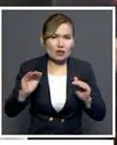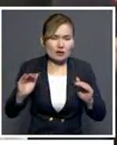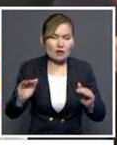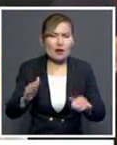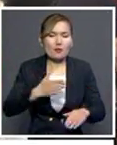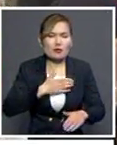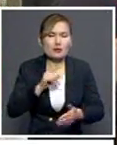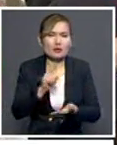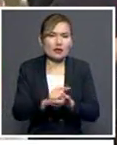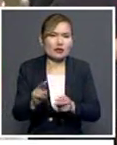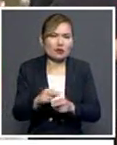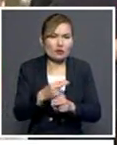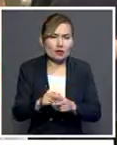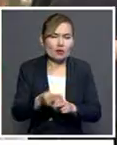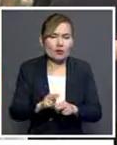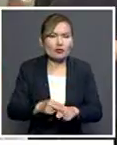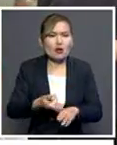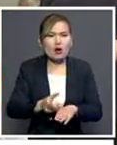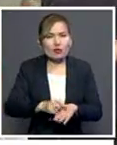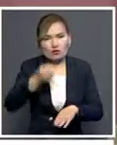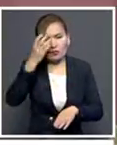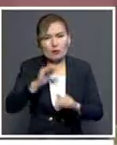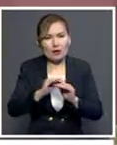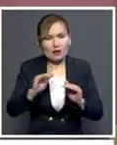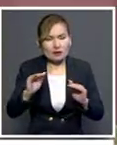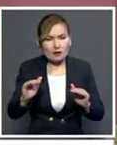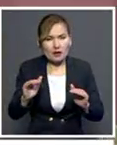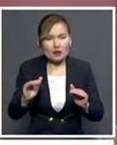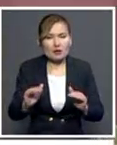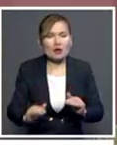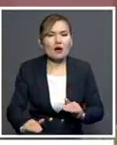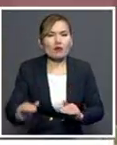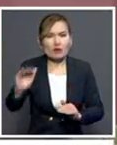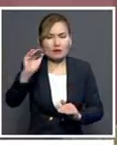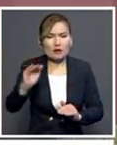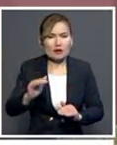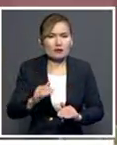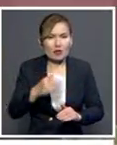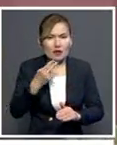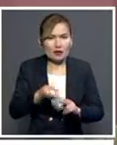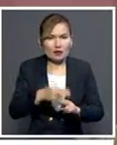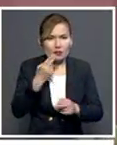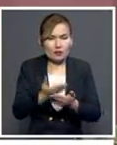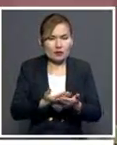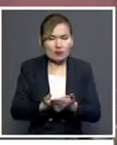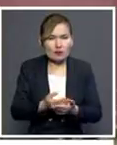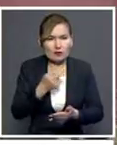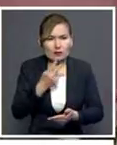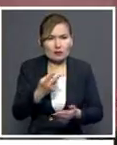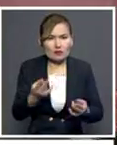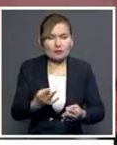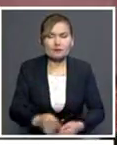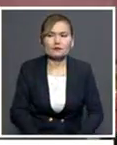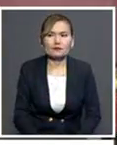мол, парасатты, зиялы адам болсын. Мұқаң Бақалының, Сарқанды